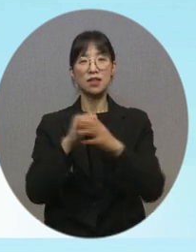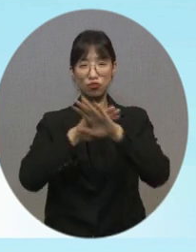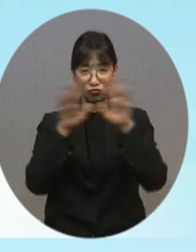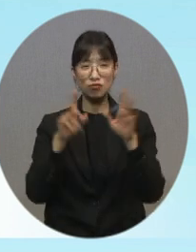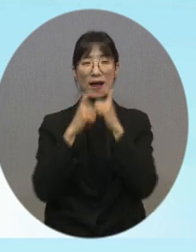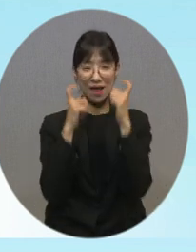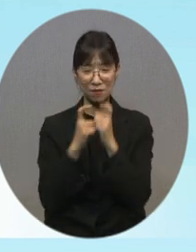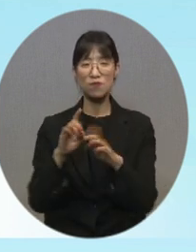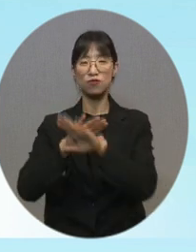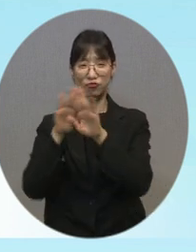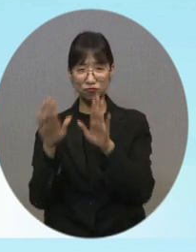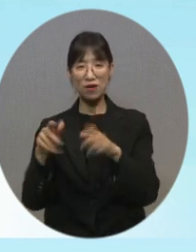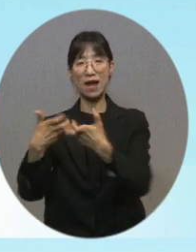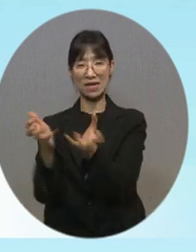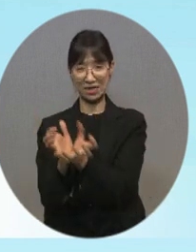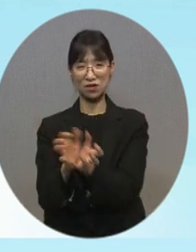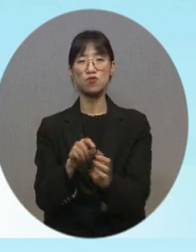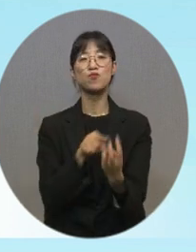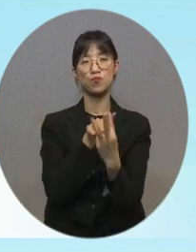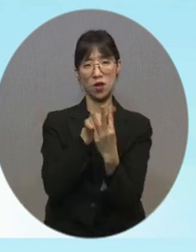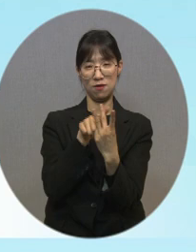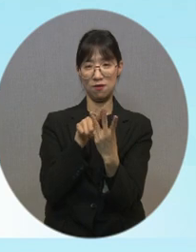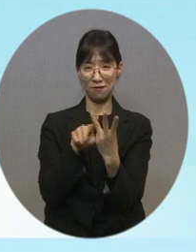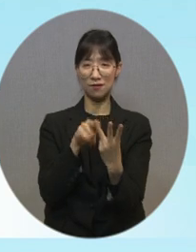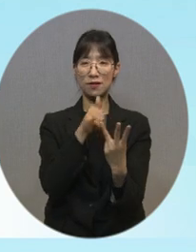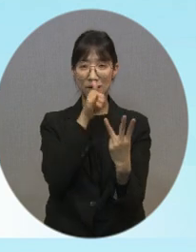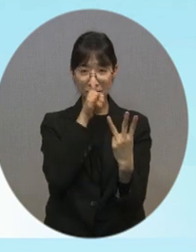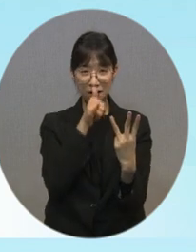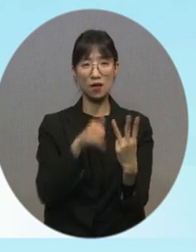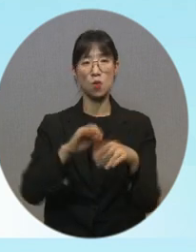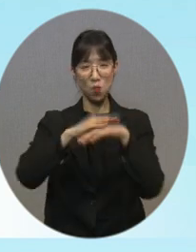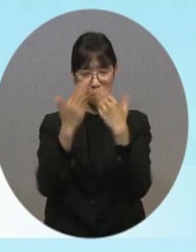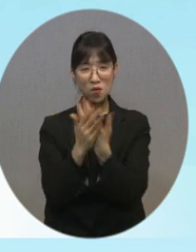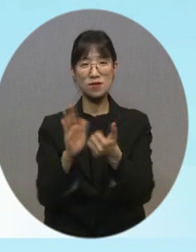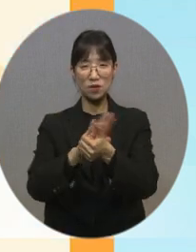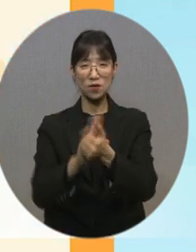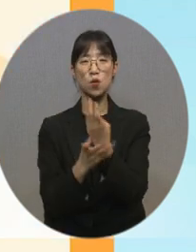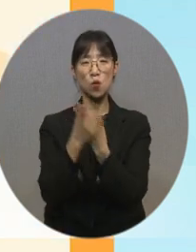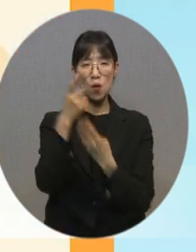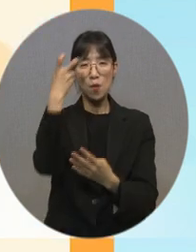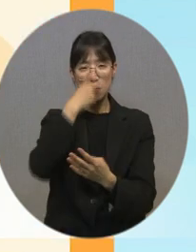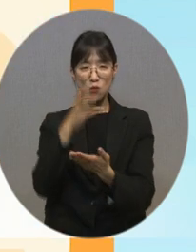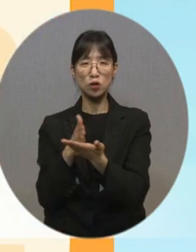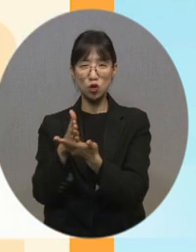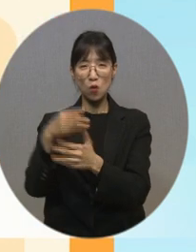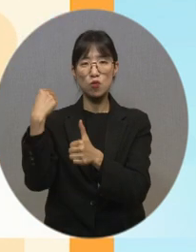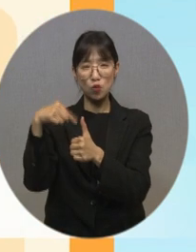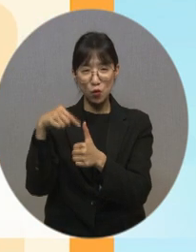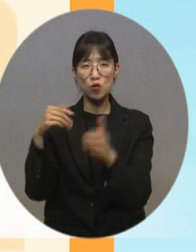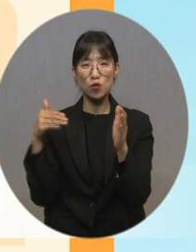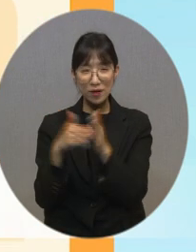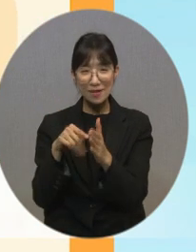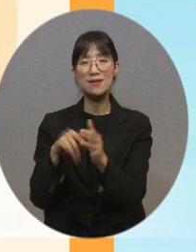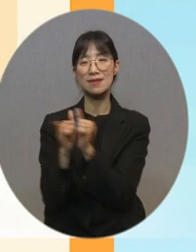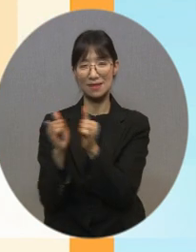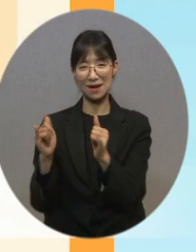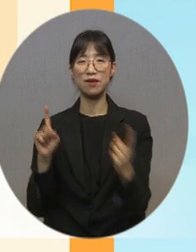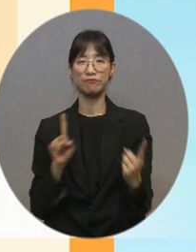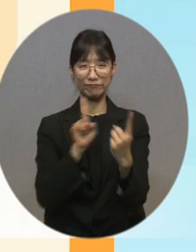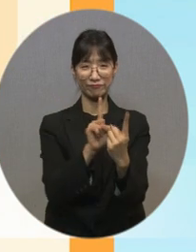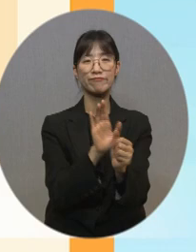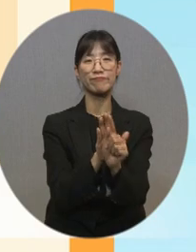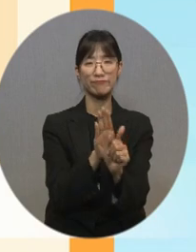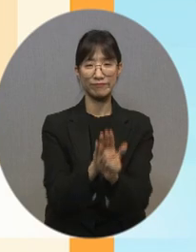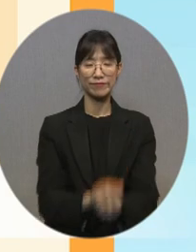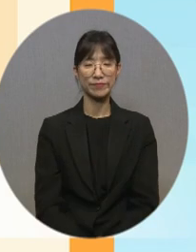그룹형 등 세 가지로 서비스는 제공되며 모든 서비스는 통합돌봄 전문 교육을 받은 제공인력이 1대 1로